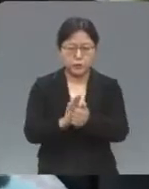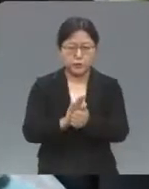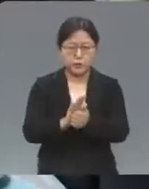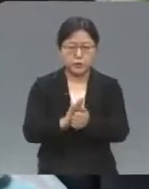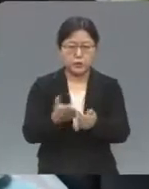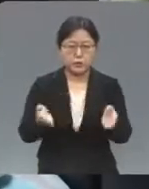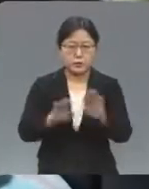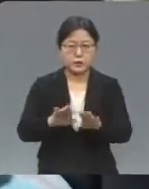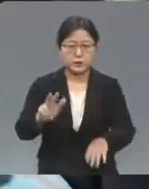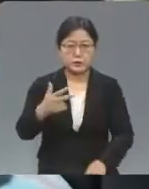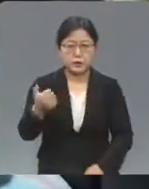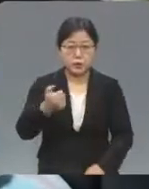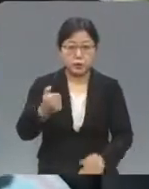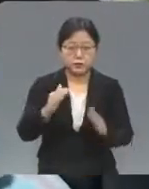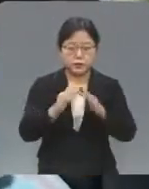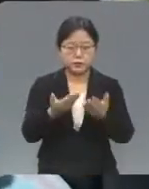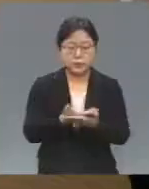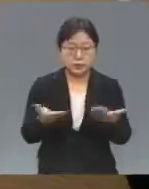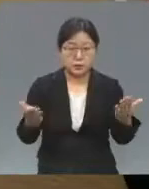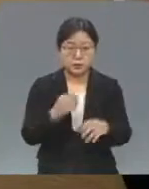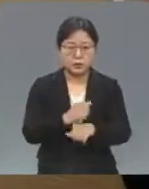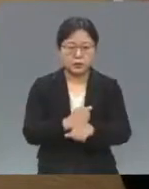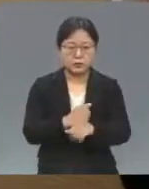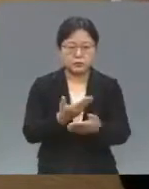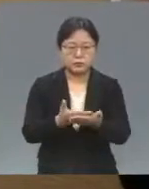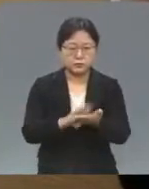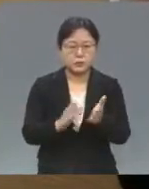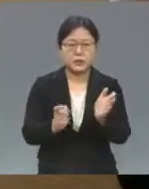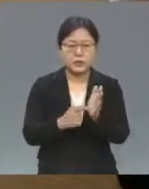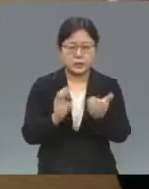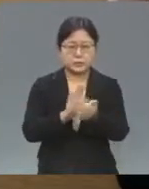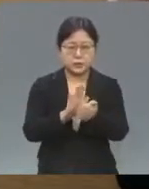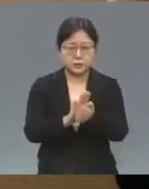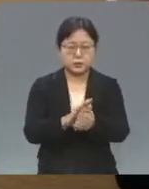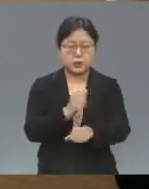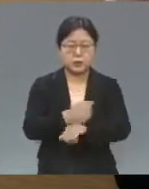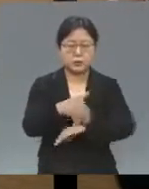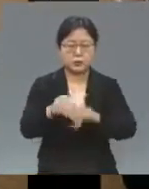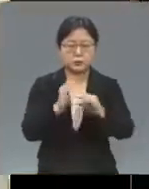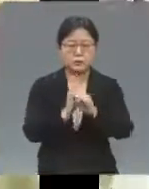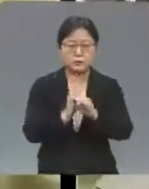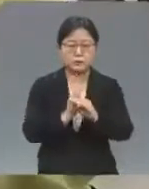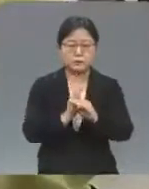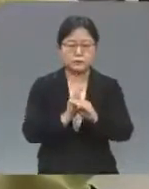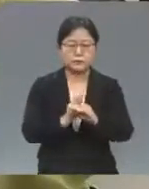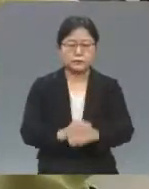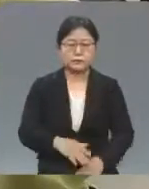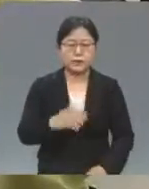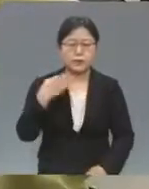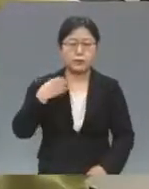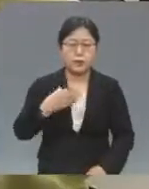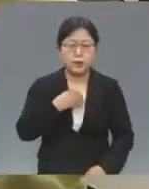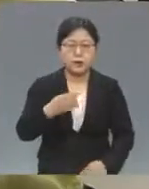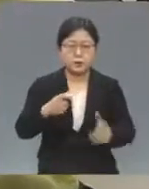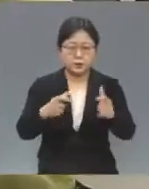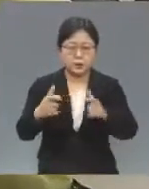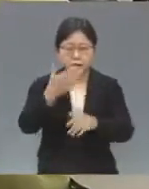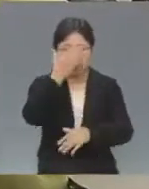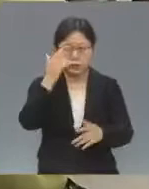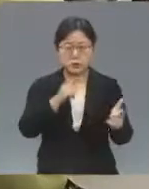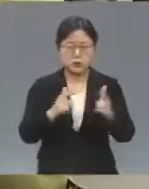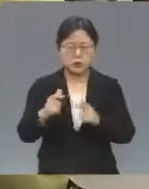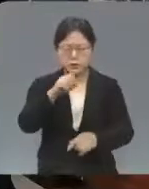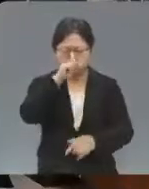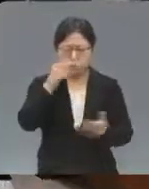750원 세빌 전달하고 집수리 등 긴급지원 도 병행합니다 무한 군이 지역 청년들에게